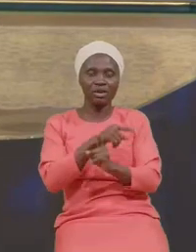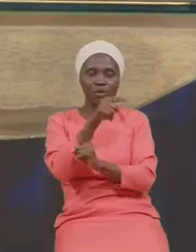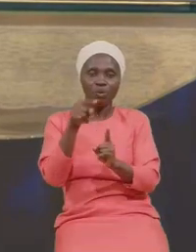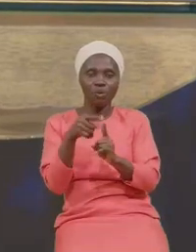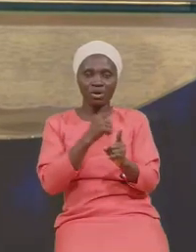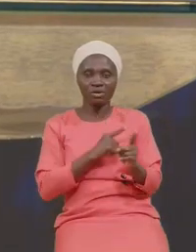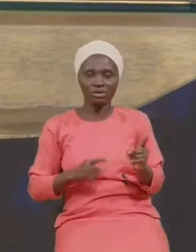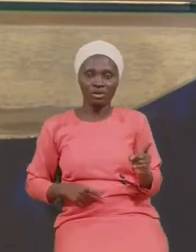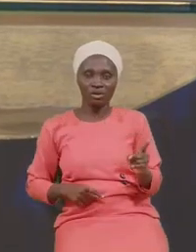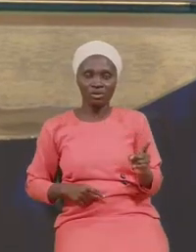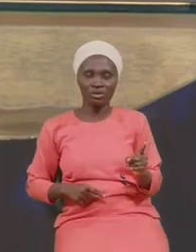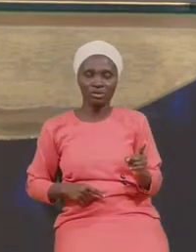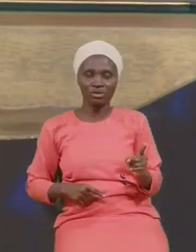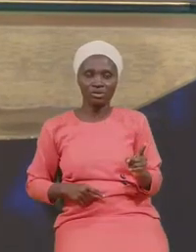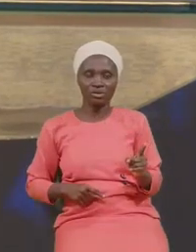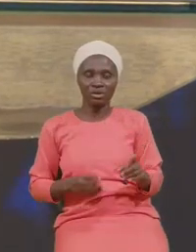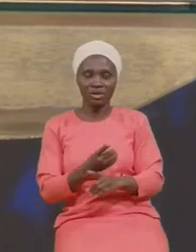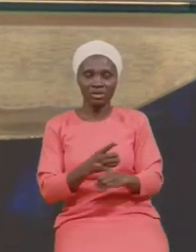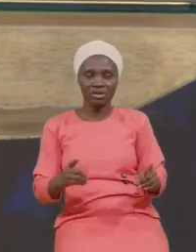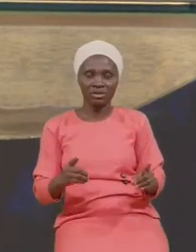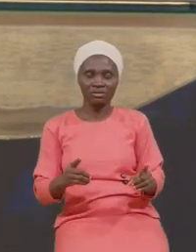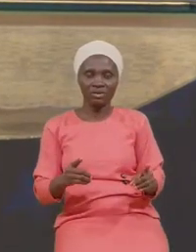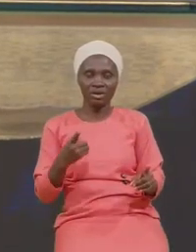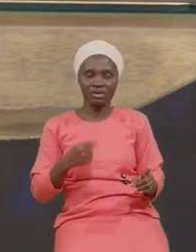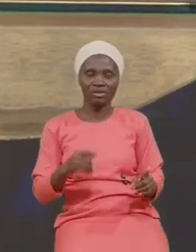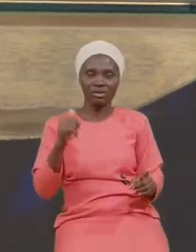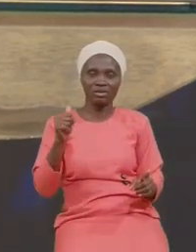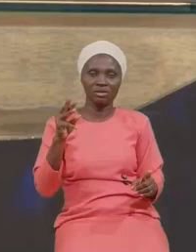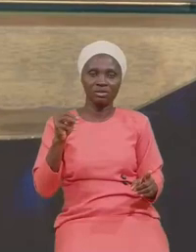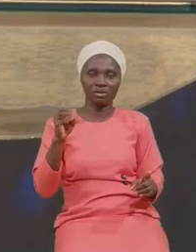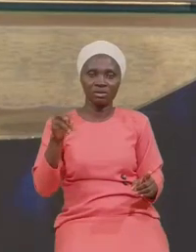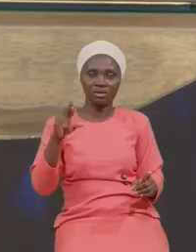arrivera les Amoréens aux enfants d'Israël